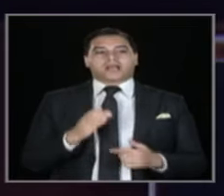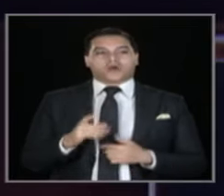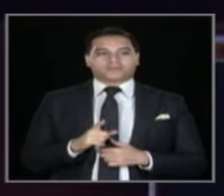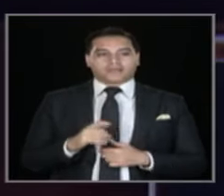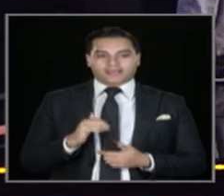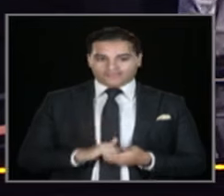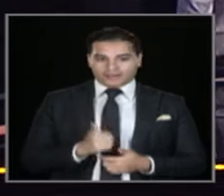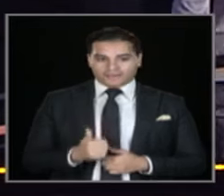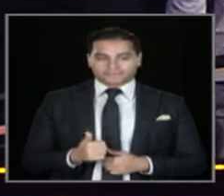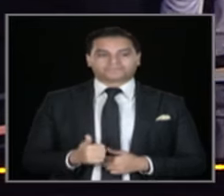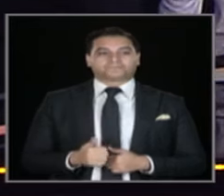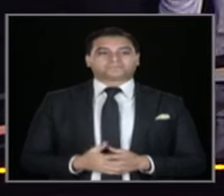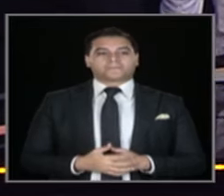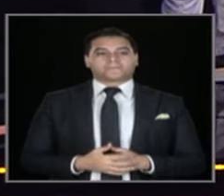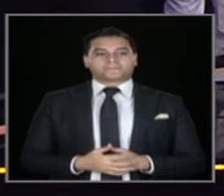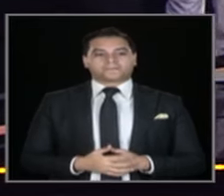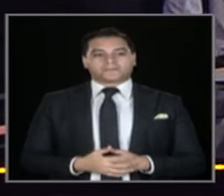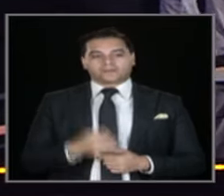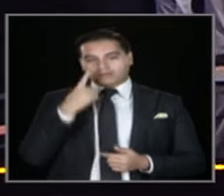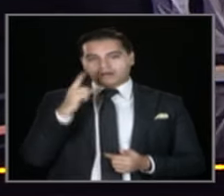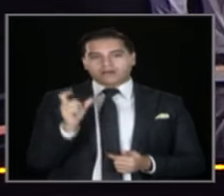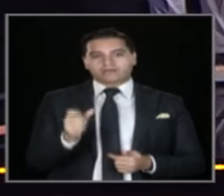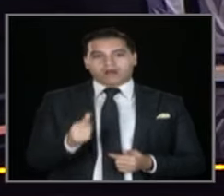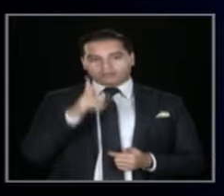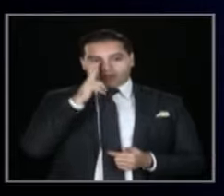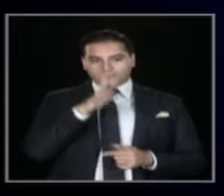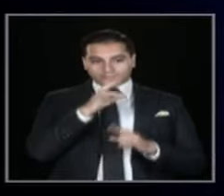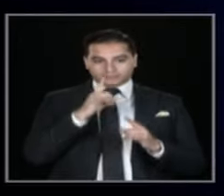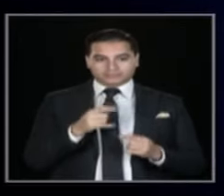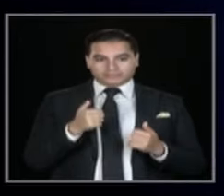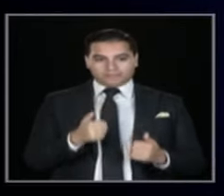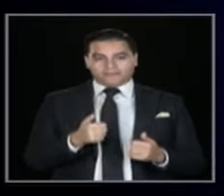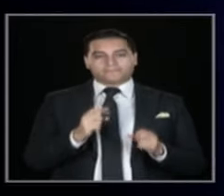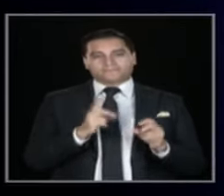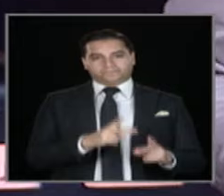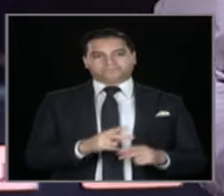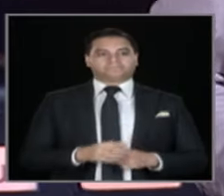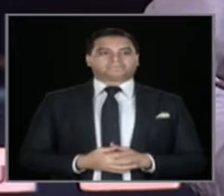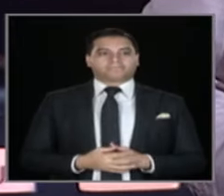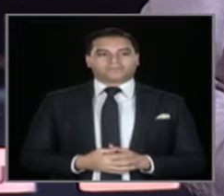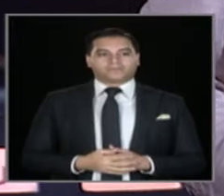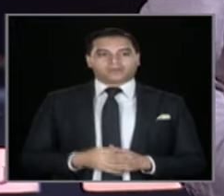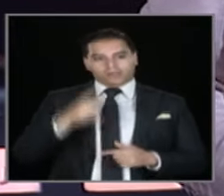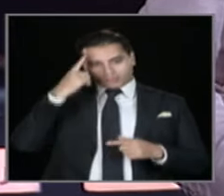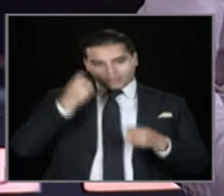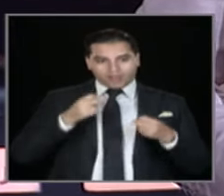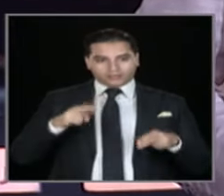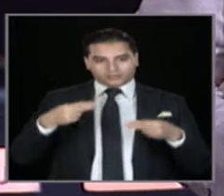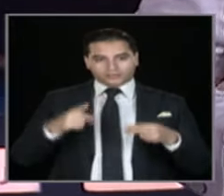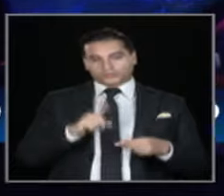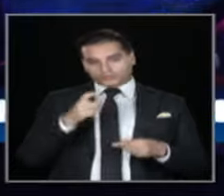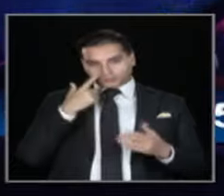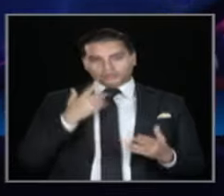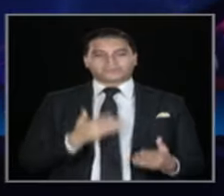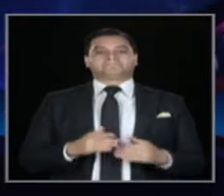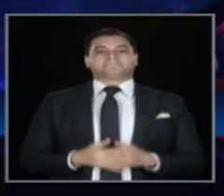اتفقنا؟ شوف رنا اخبارها ايه. تمام. تحت الضغط كاونتر.